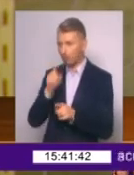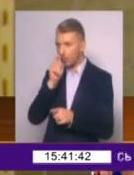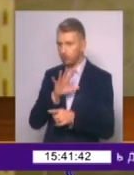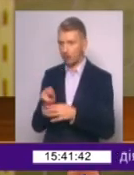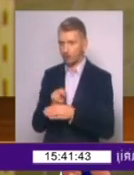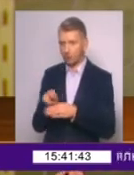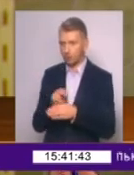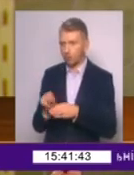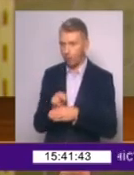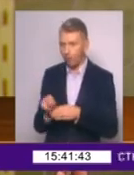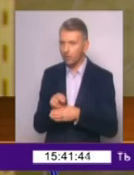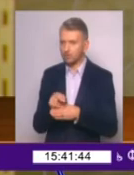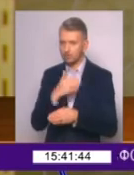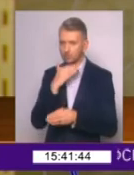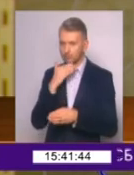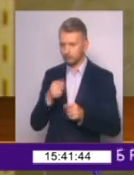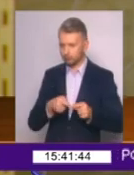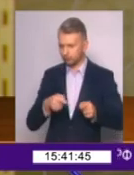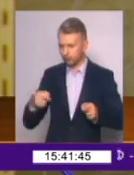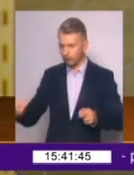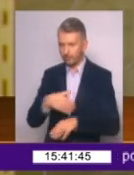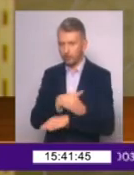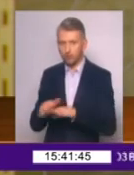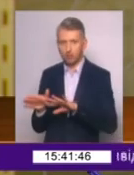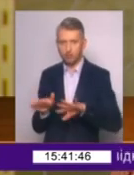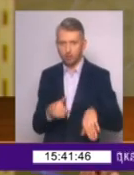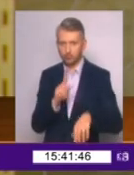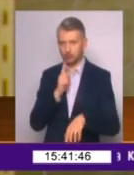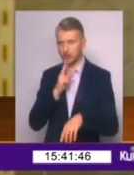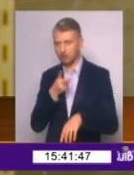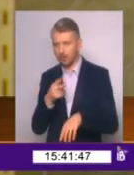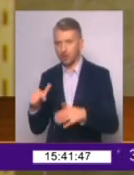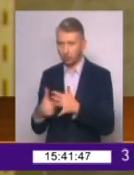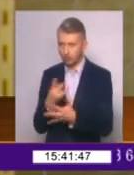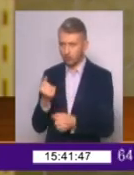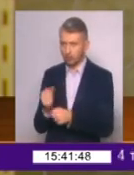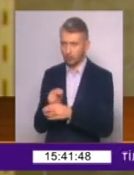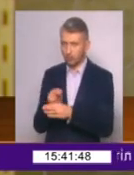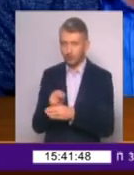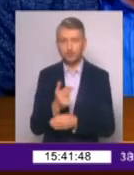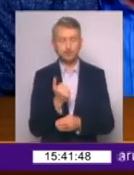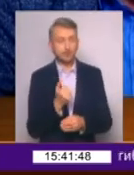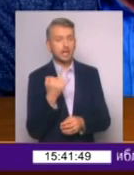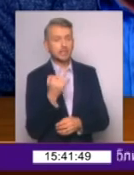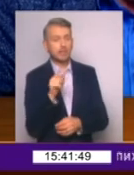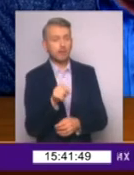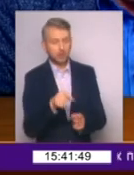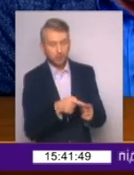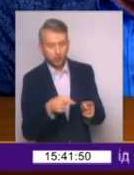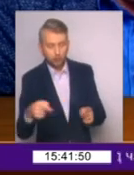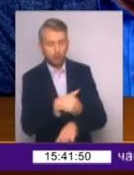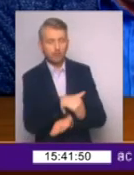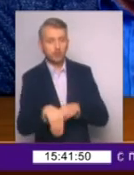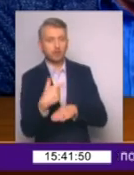ремонт величенької такої частини вулиці. Да. І ось пройшло кілька років, і знову потрібно його робити. От саме цікаве, що оцей кусок вулиці,